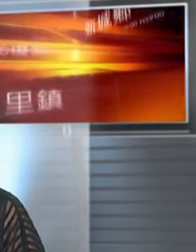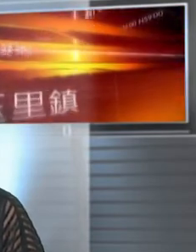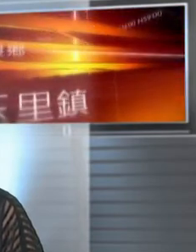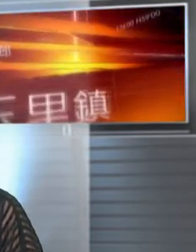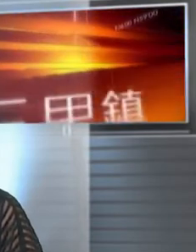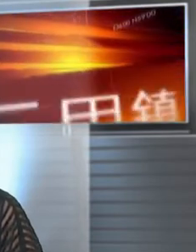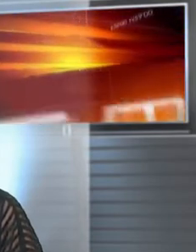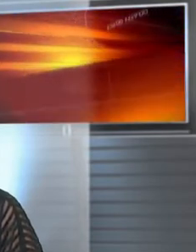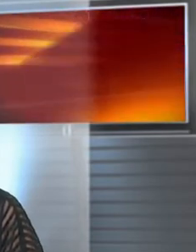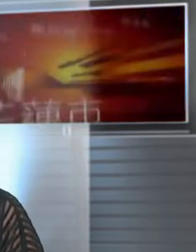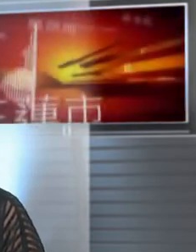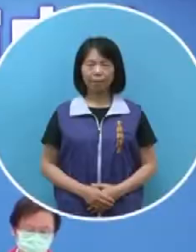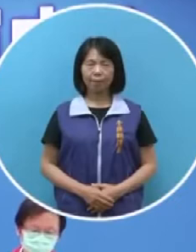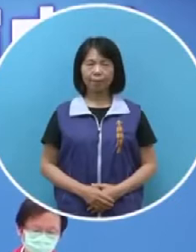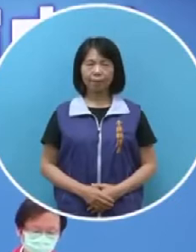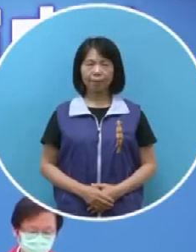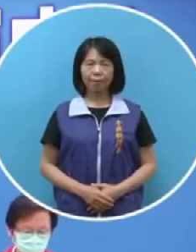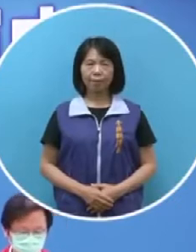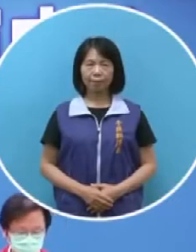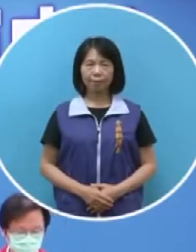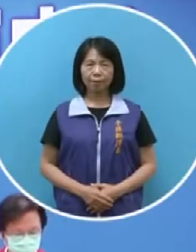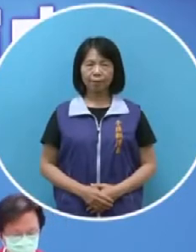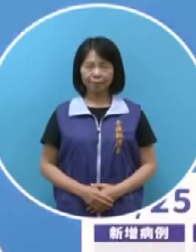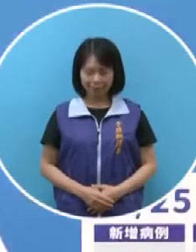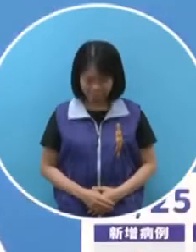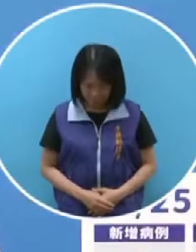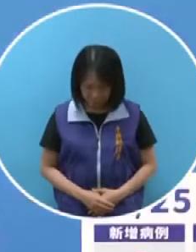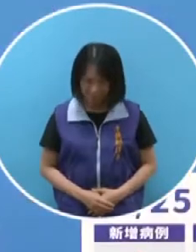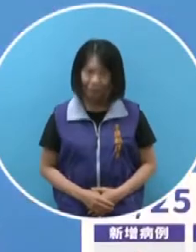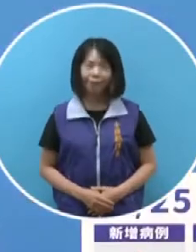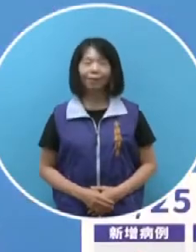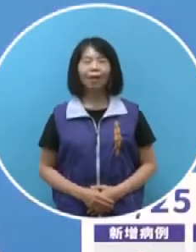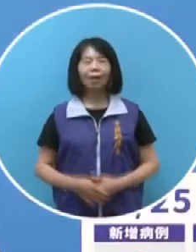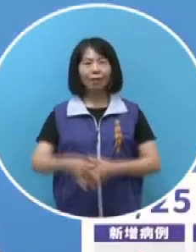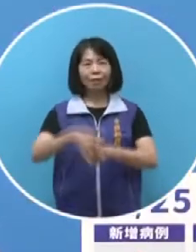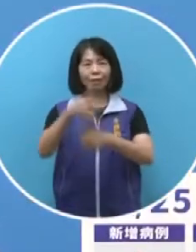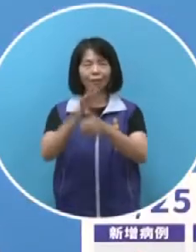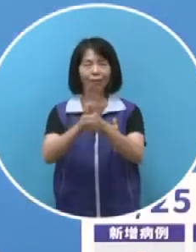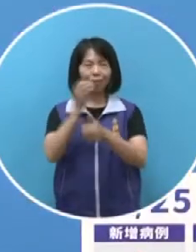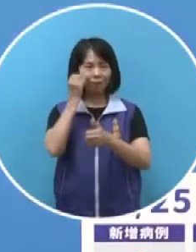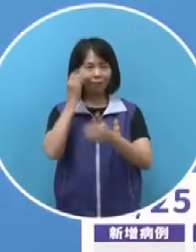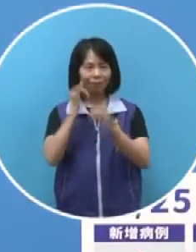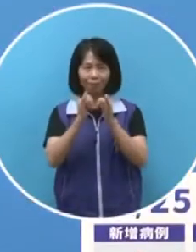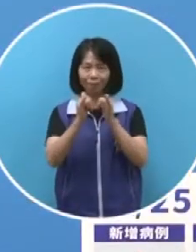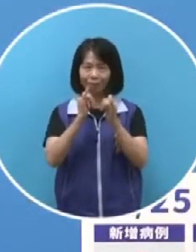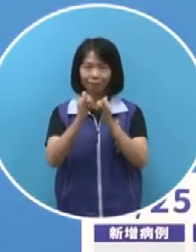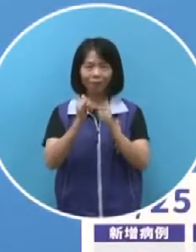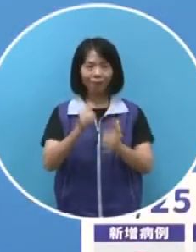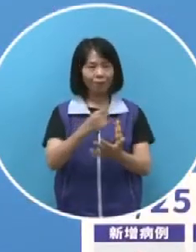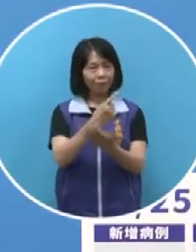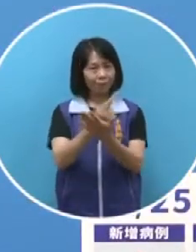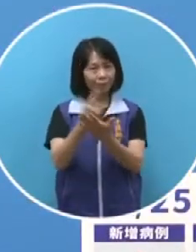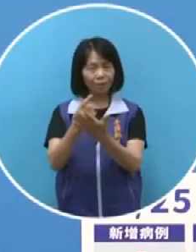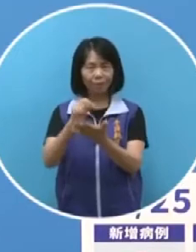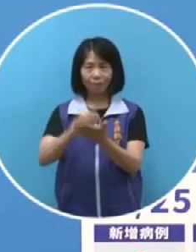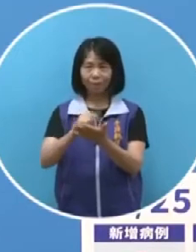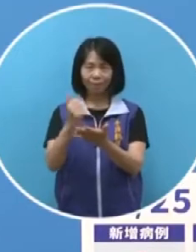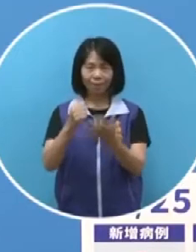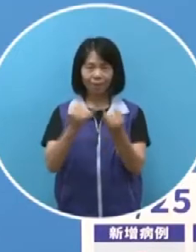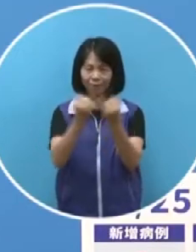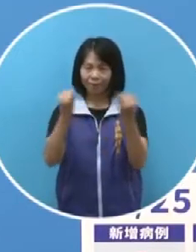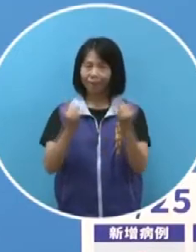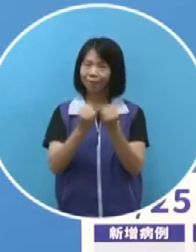外带不开放内容。 花莲县政府秘书长张义华表示，针对花莲县政府莫德纳疫苗零计划，也提